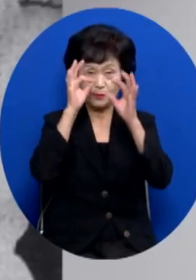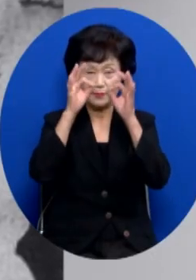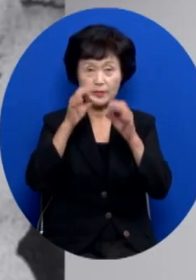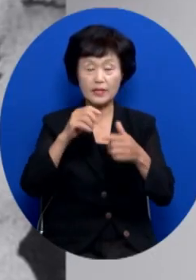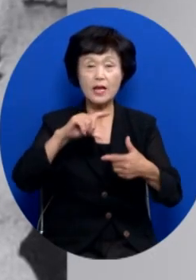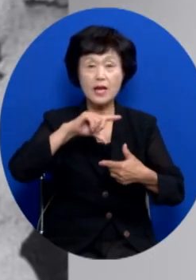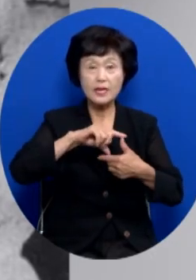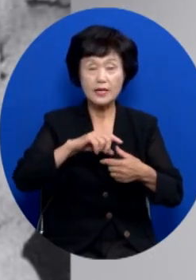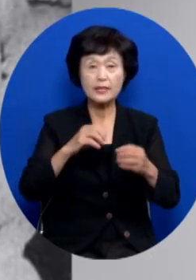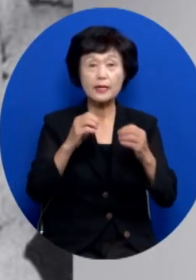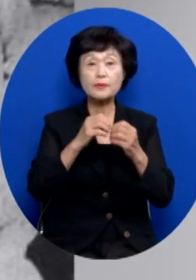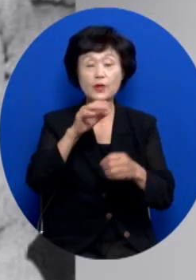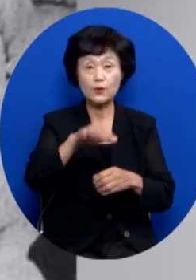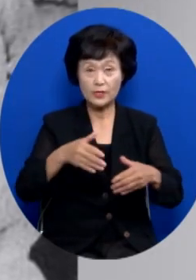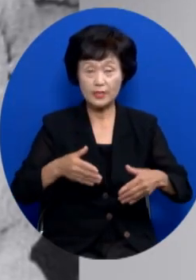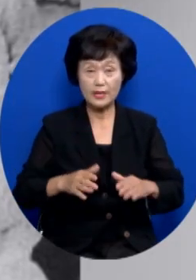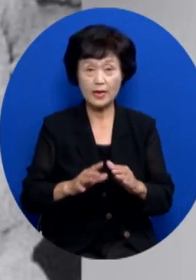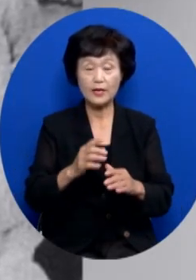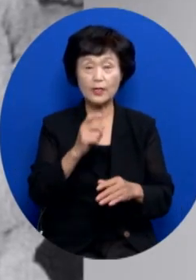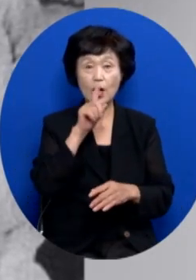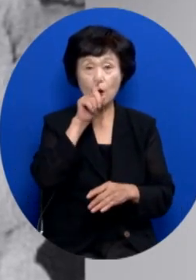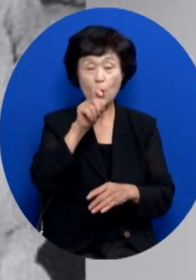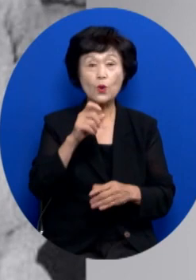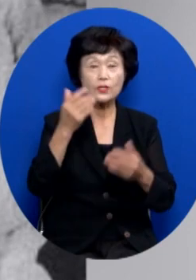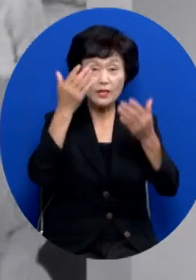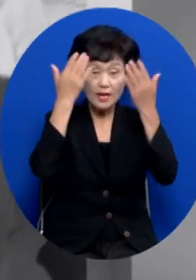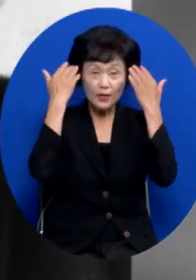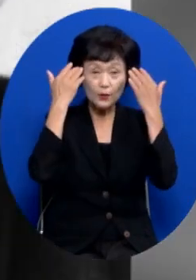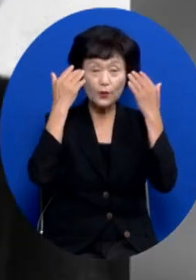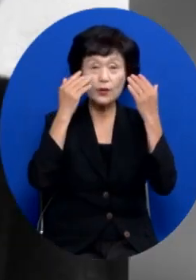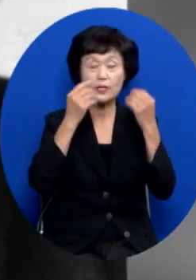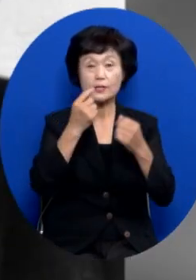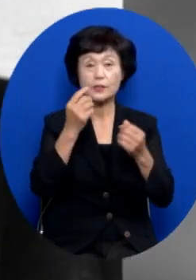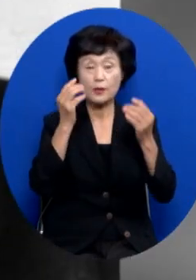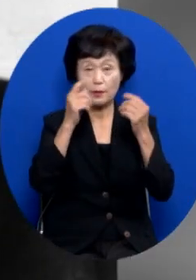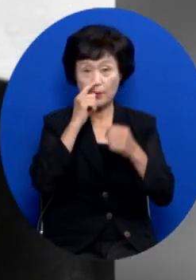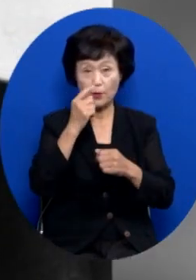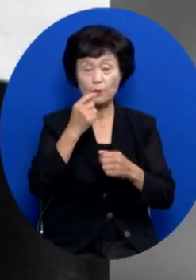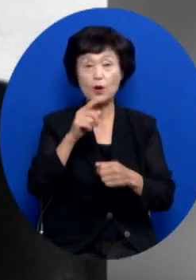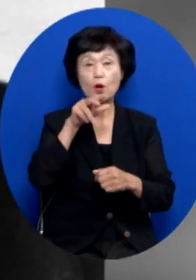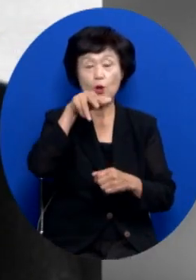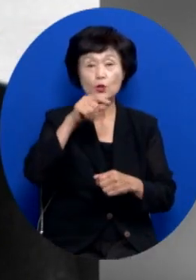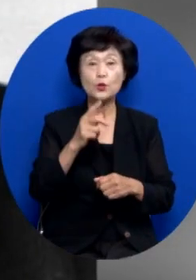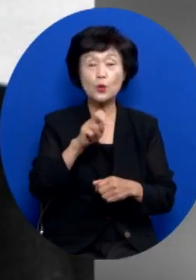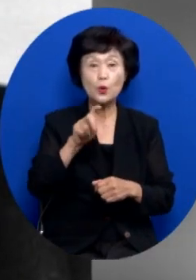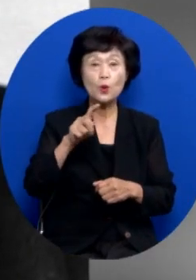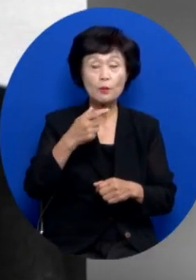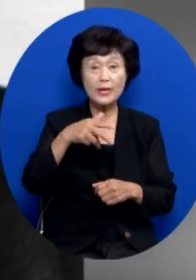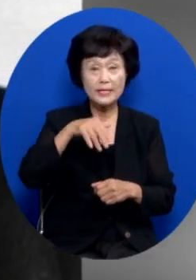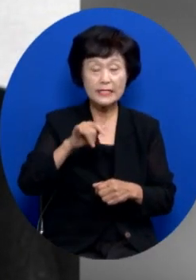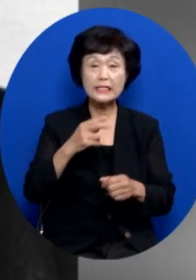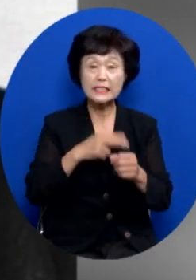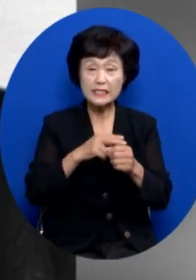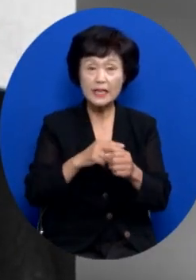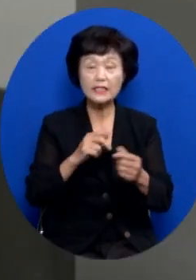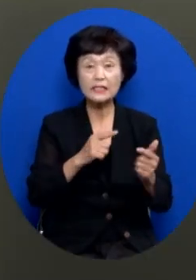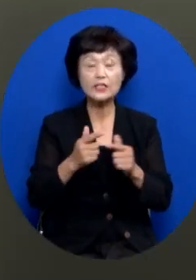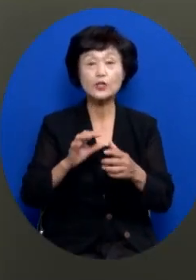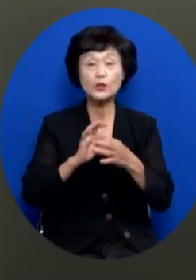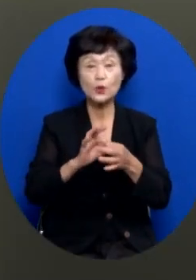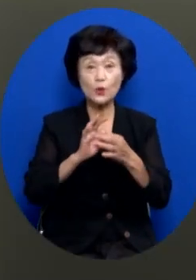경남 창원에서 태어나 오산학교에서 유학하며 이승훈, 조만식 선생을 통해 민족 정신을